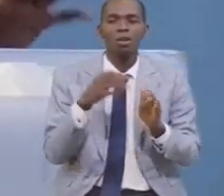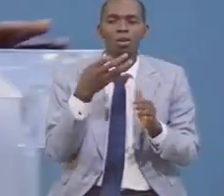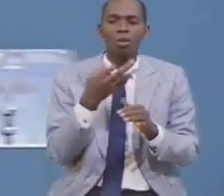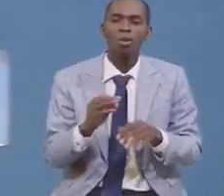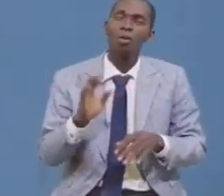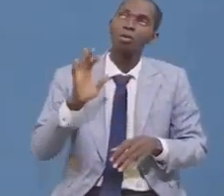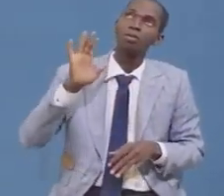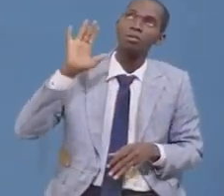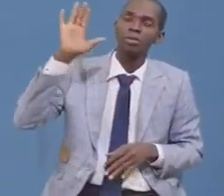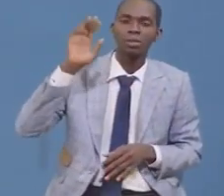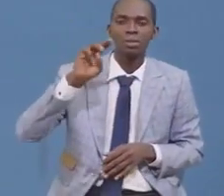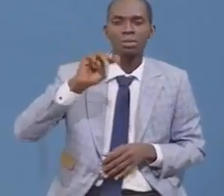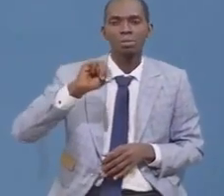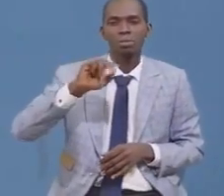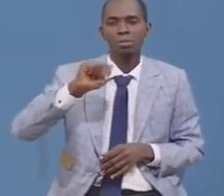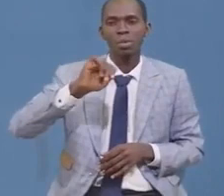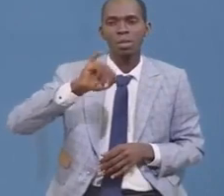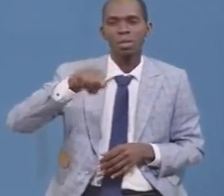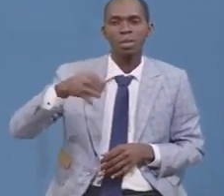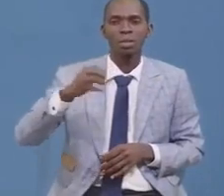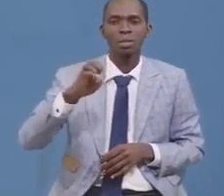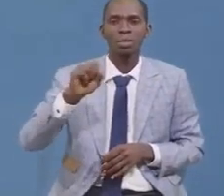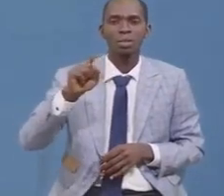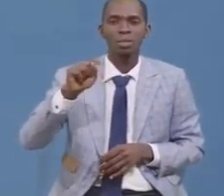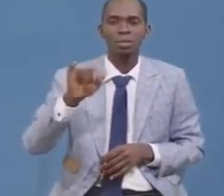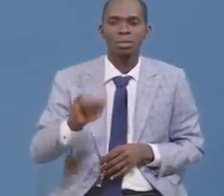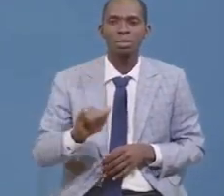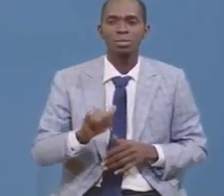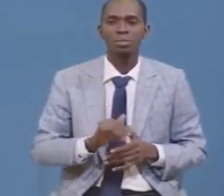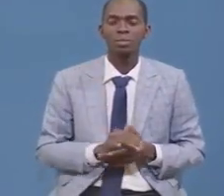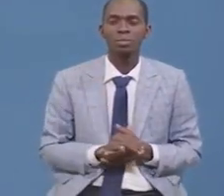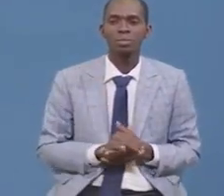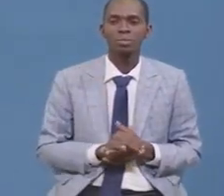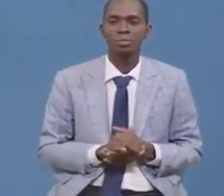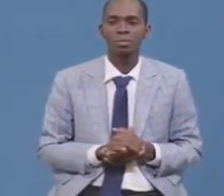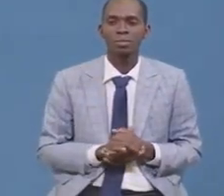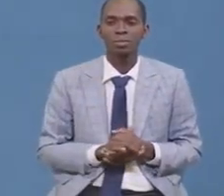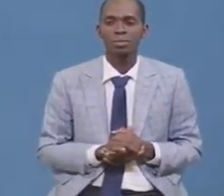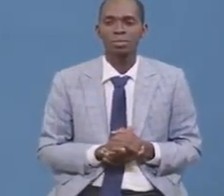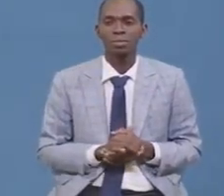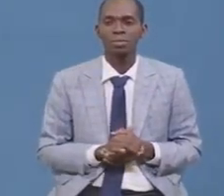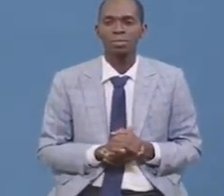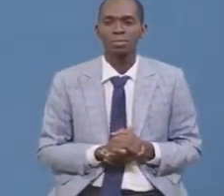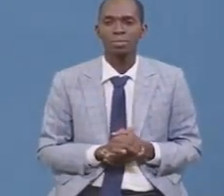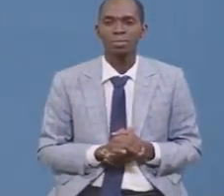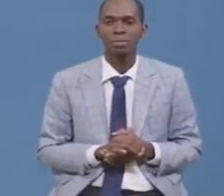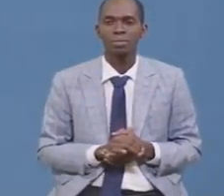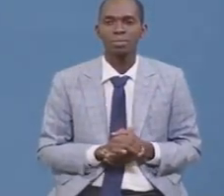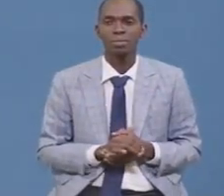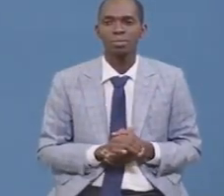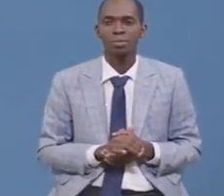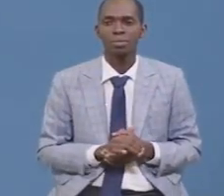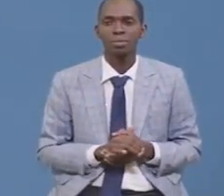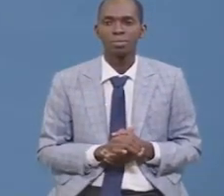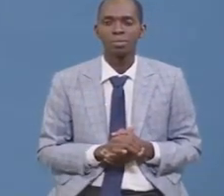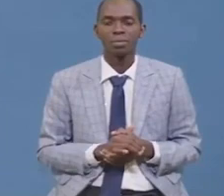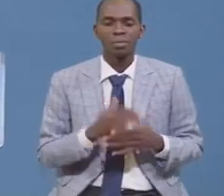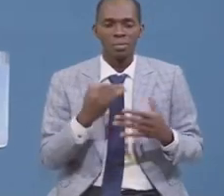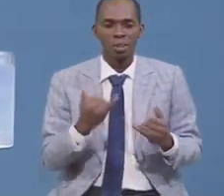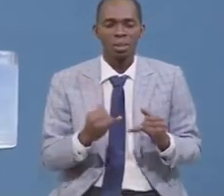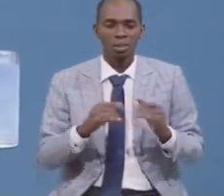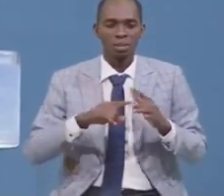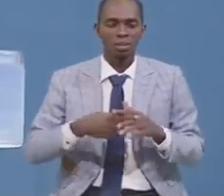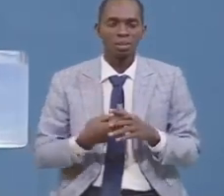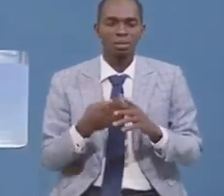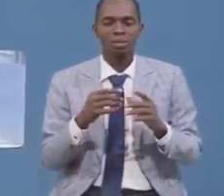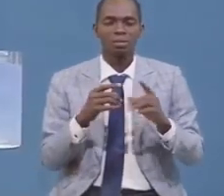his majesty. ఆ తరువాత ఆయన మహిమ ఔన్నత్యానికి సంబంధించిన పరిశుద్ధతను గమనించుకోవాలి. Think about them one by one.